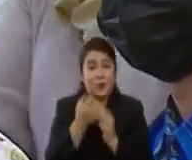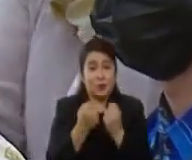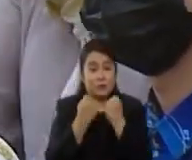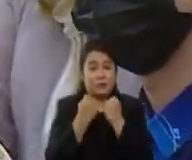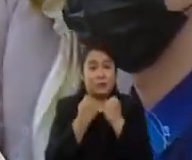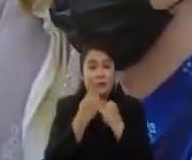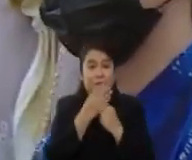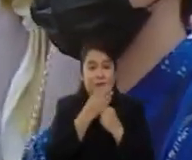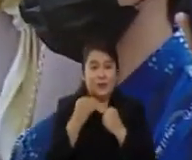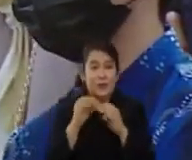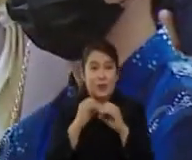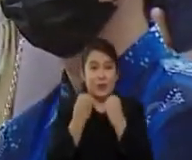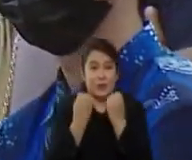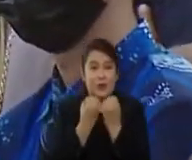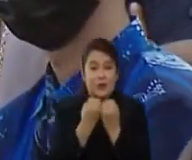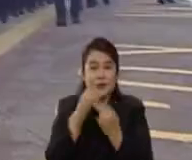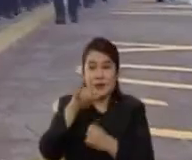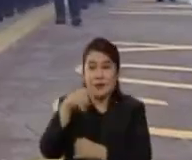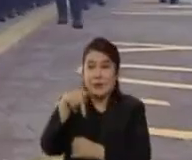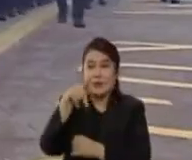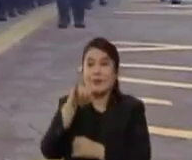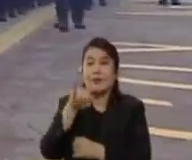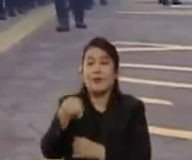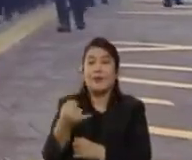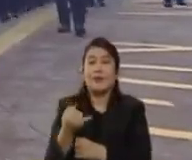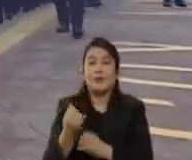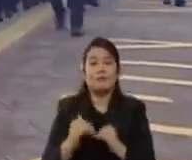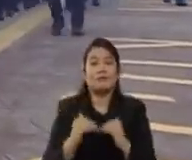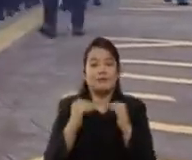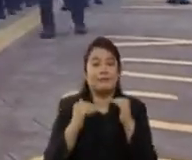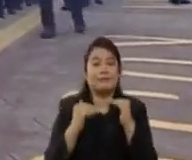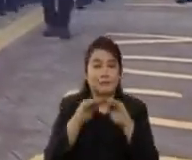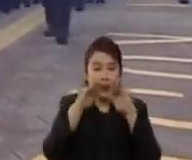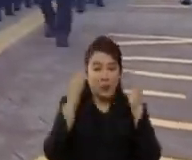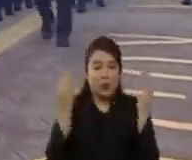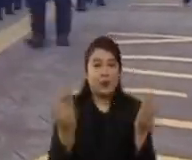menjadikan organisasi pengangkutan jalan bertaraf dunia.